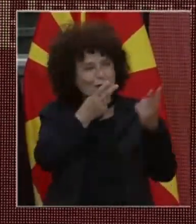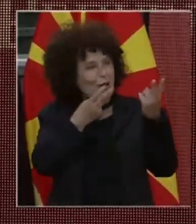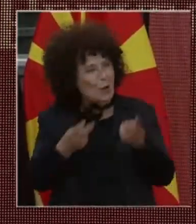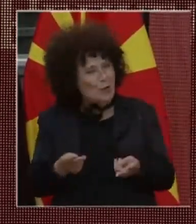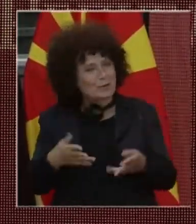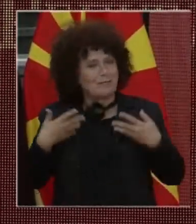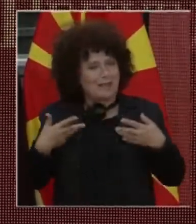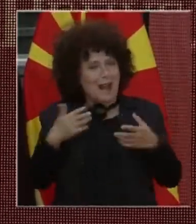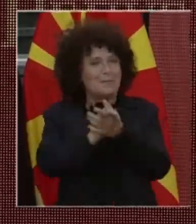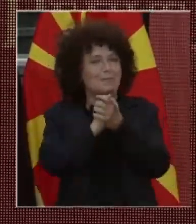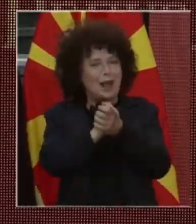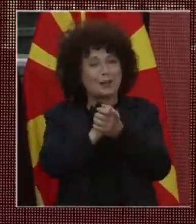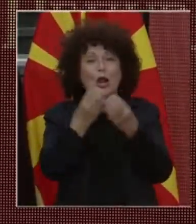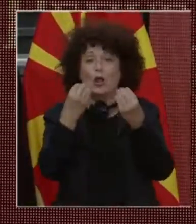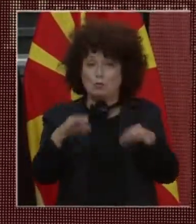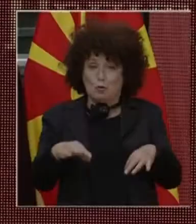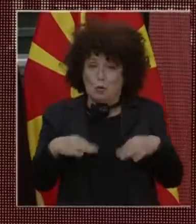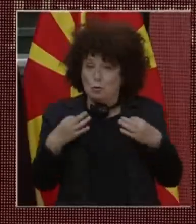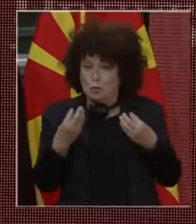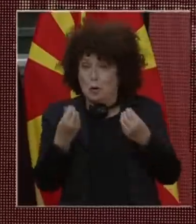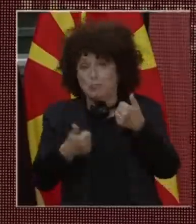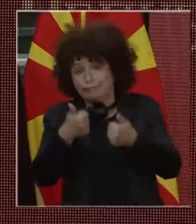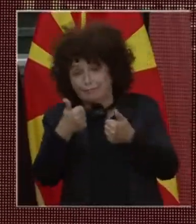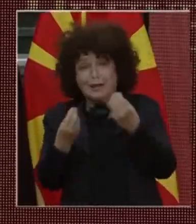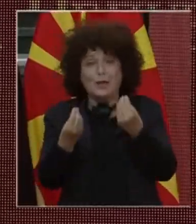драги пријатели, добро утро, добар ден.